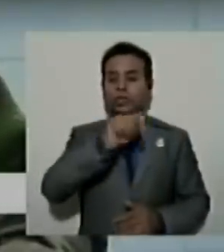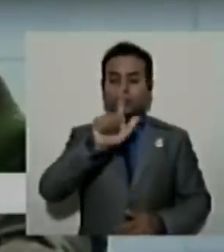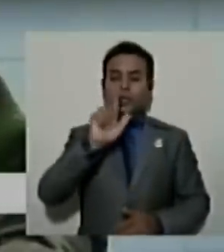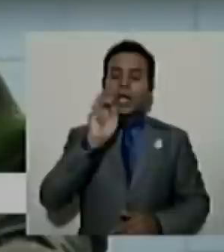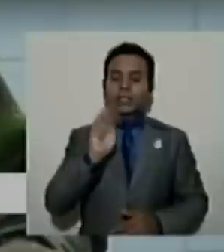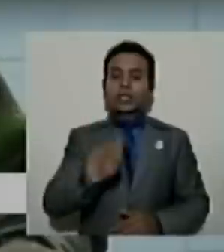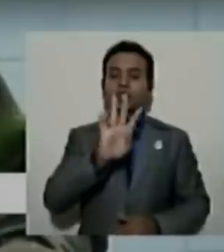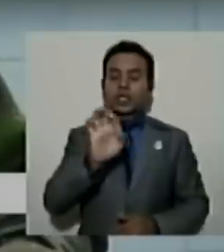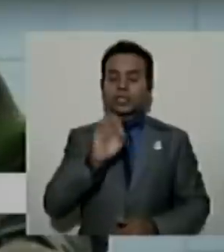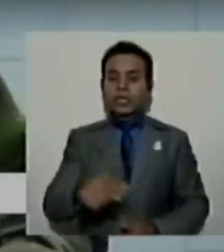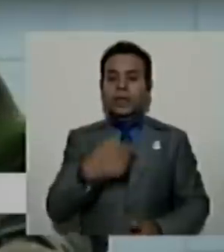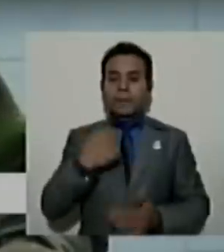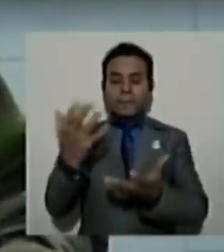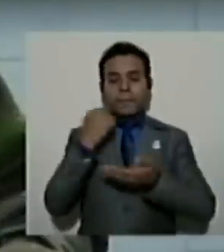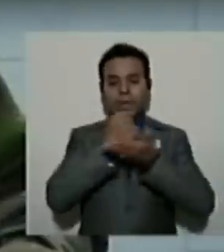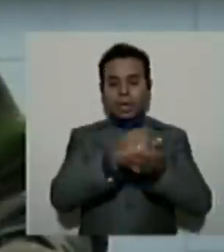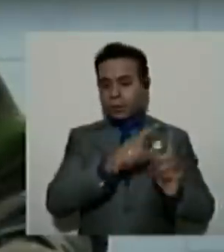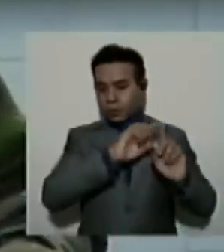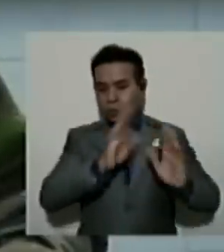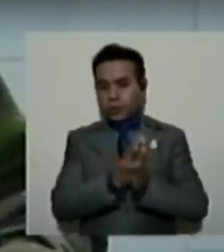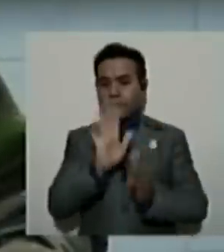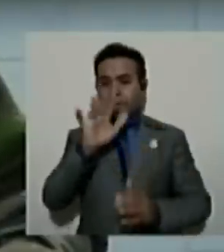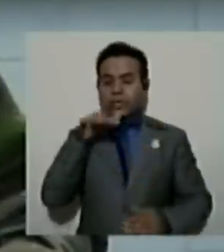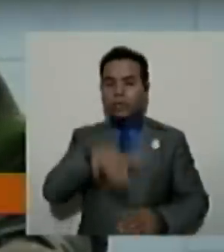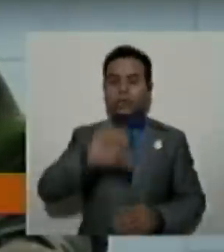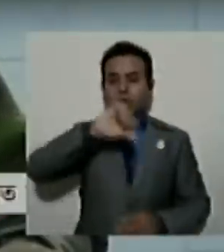10,93,119, এবং বর্তমানে PPE মজুদ আছে